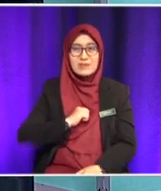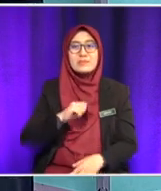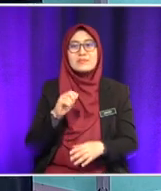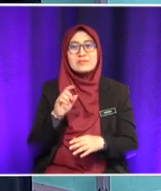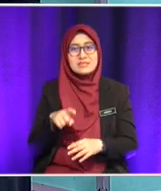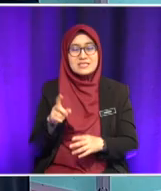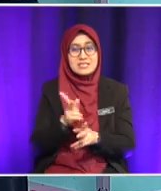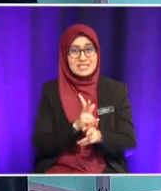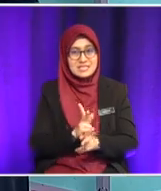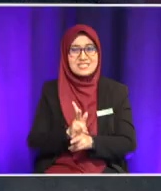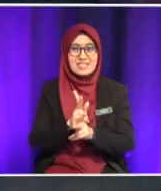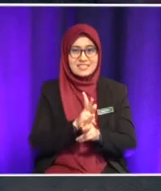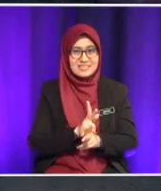kasih